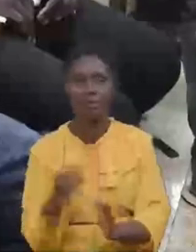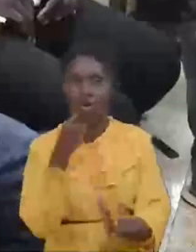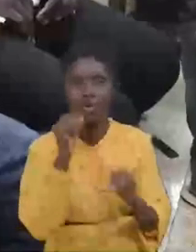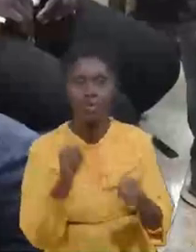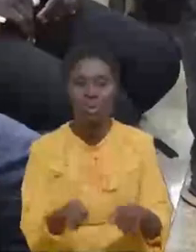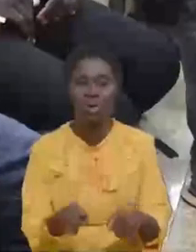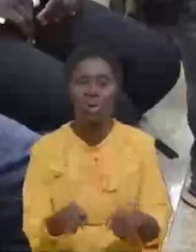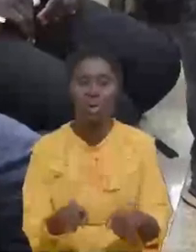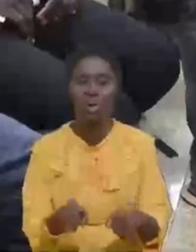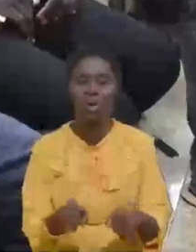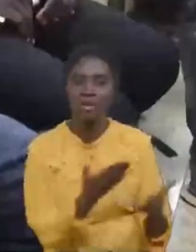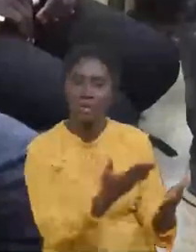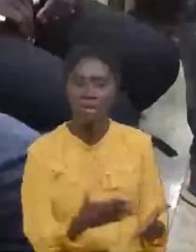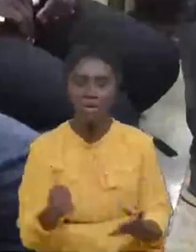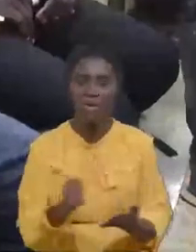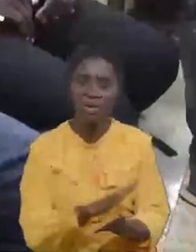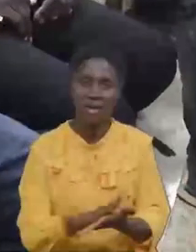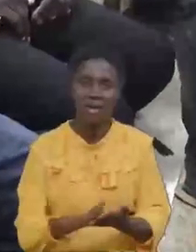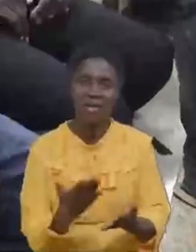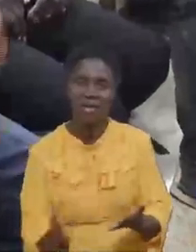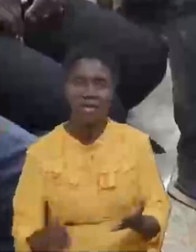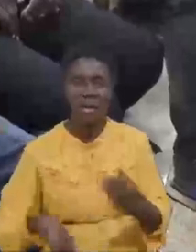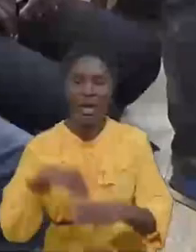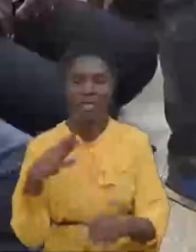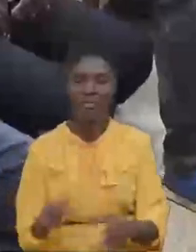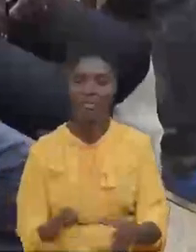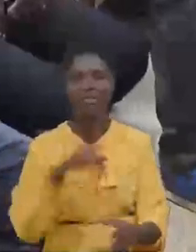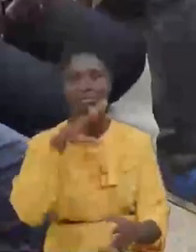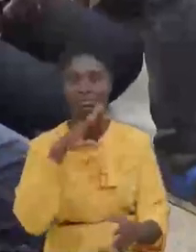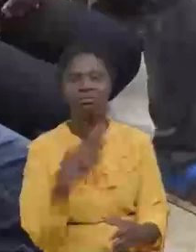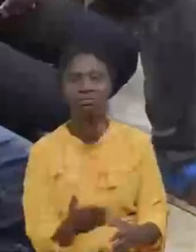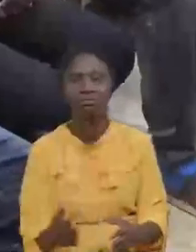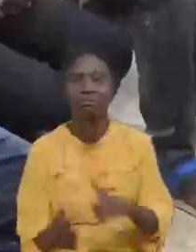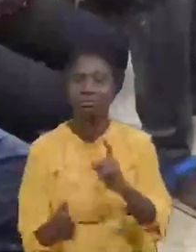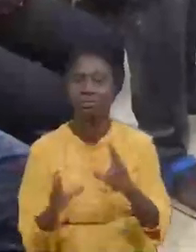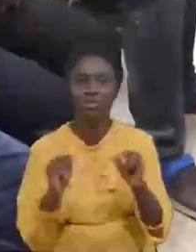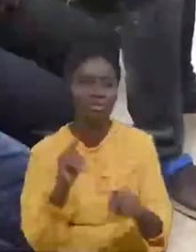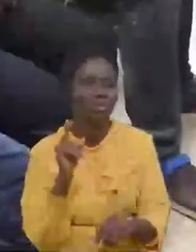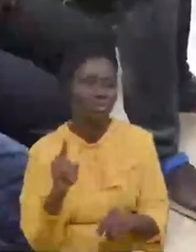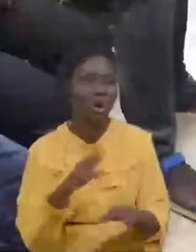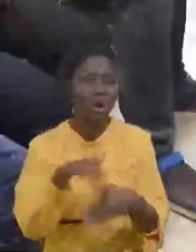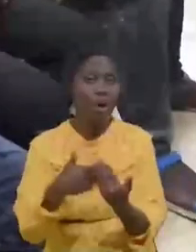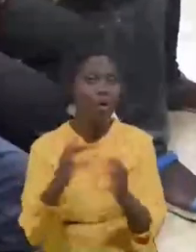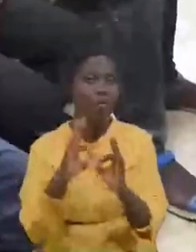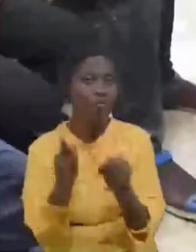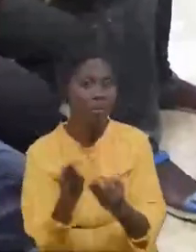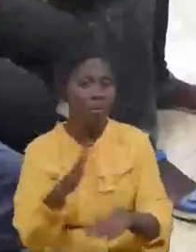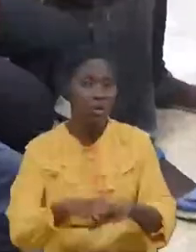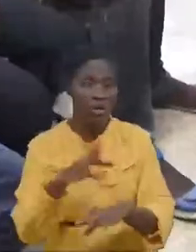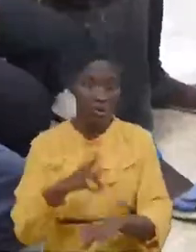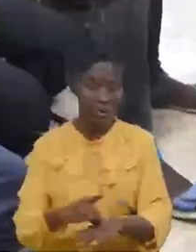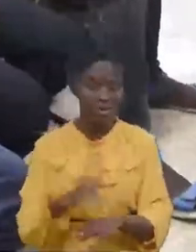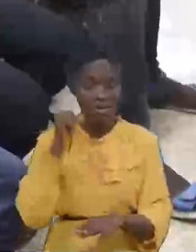souillé sortira-t-il un homme pur? Il n'en peut sortir aucun. Voilà toutes les familles de la